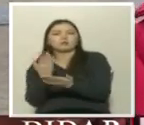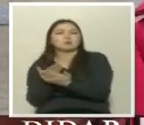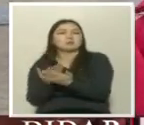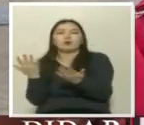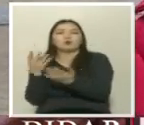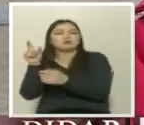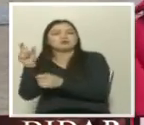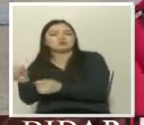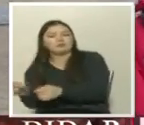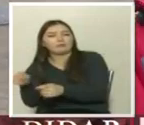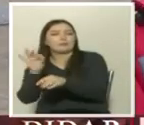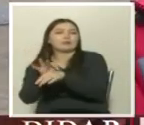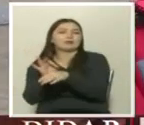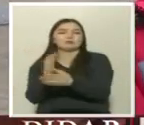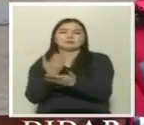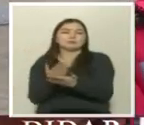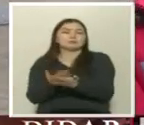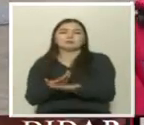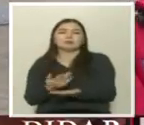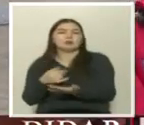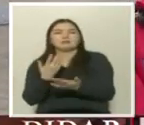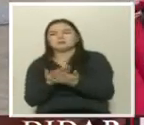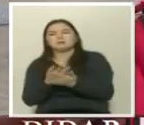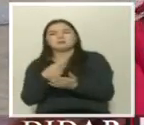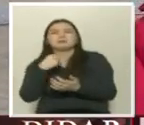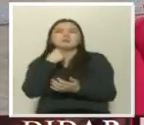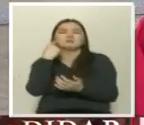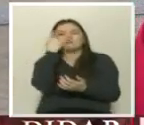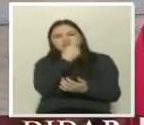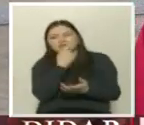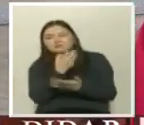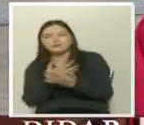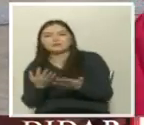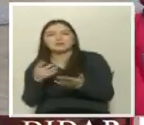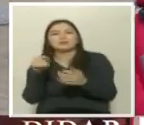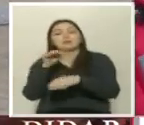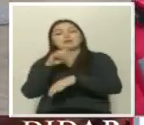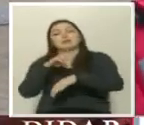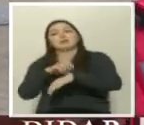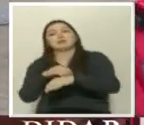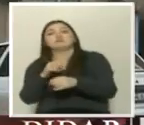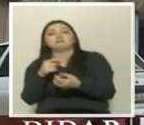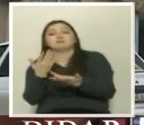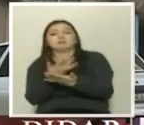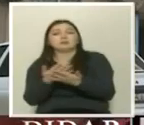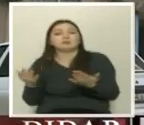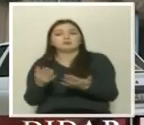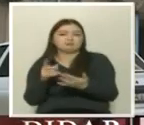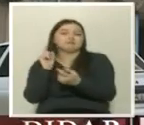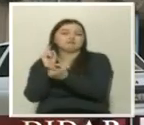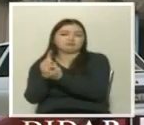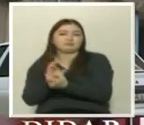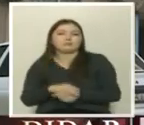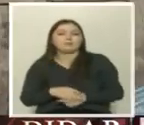ДТП, суициды, падения, к потерпевшим с ножевыми ранениями. Видим все и помогаем всем. Это наша работа. Таких фельдшеров,